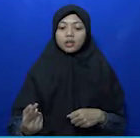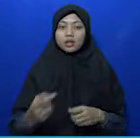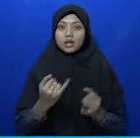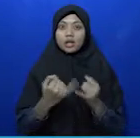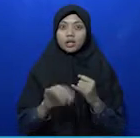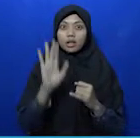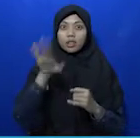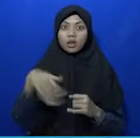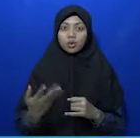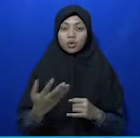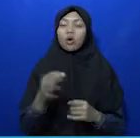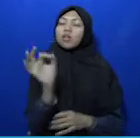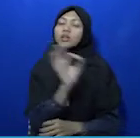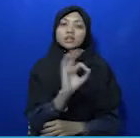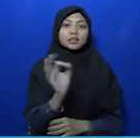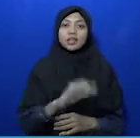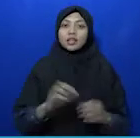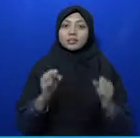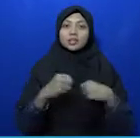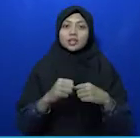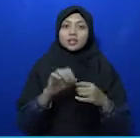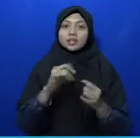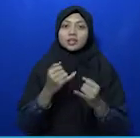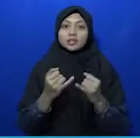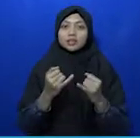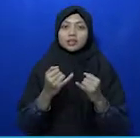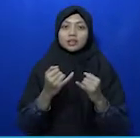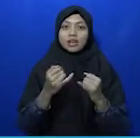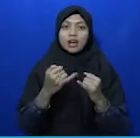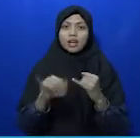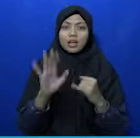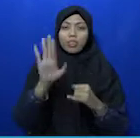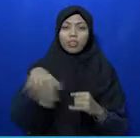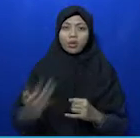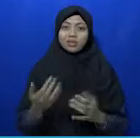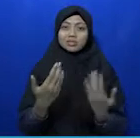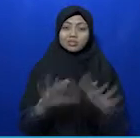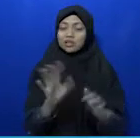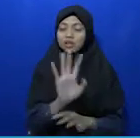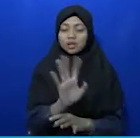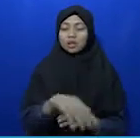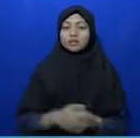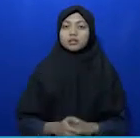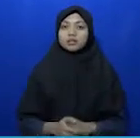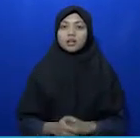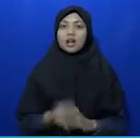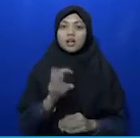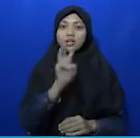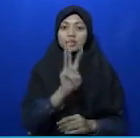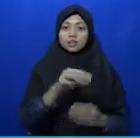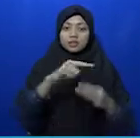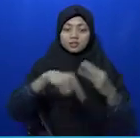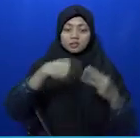Inalum, Freeport, dan Rio Tinto itu sepakat untuk menyelesaikan ini secara secepat-cepatnya. Nah, saya